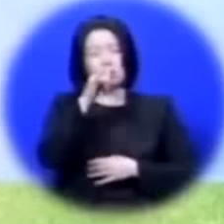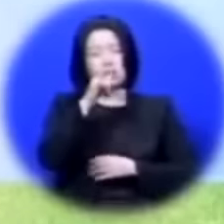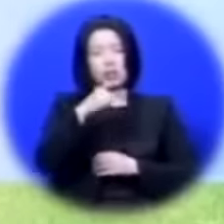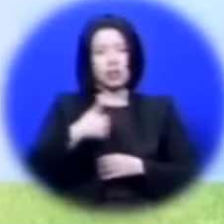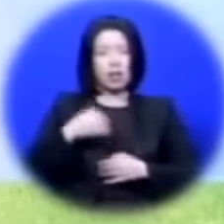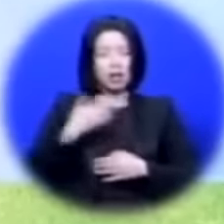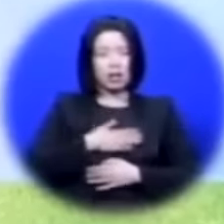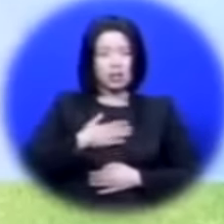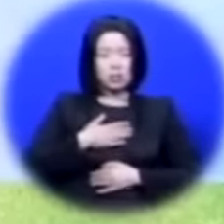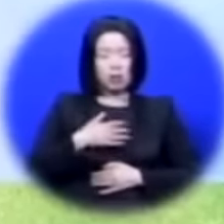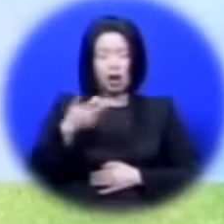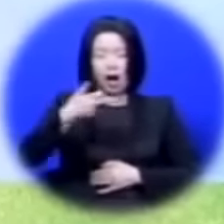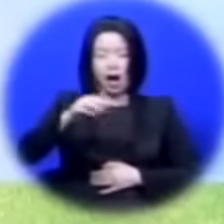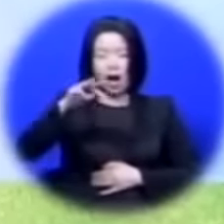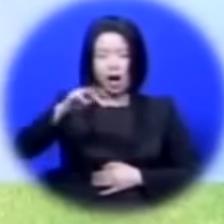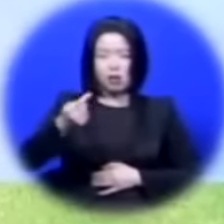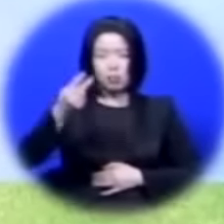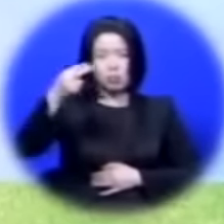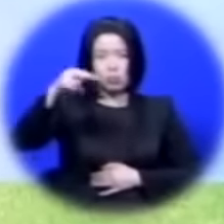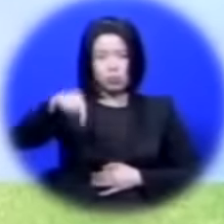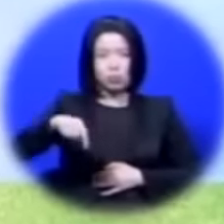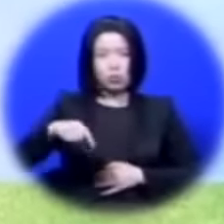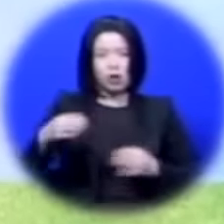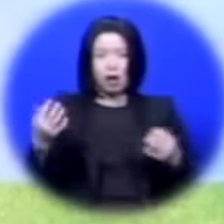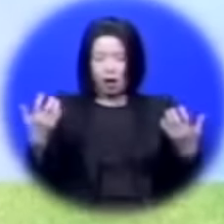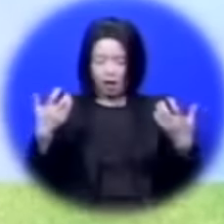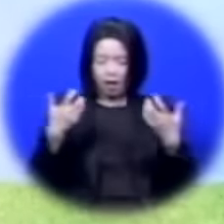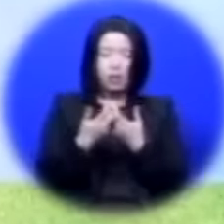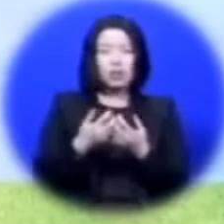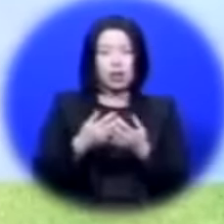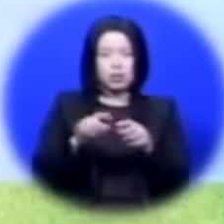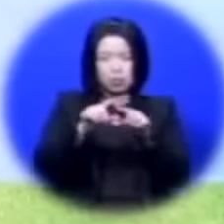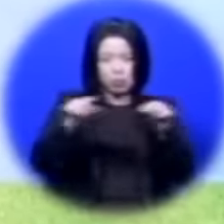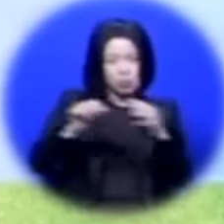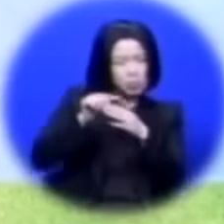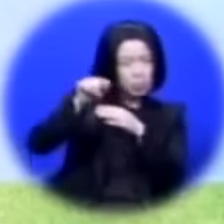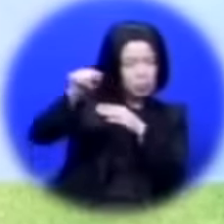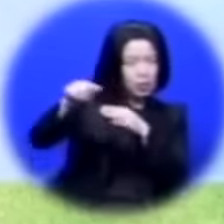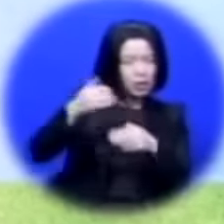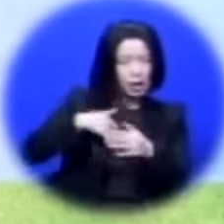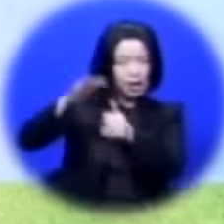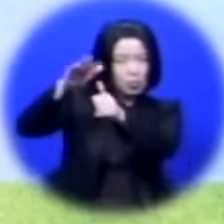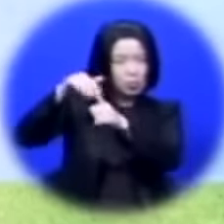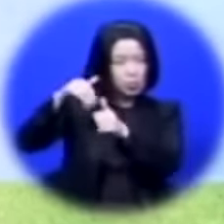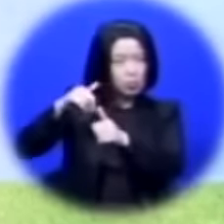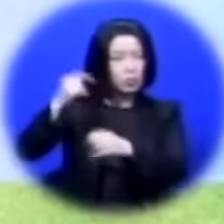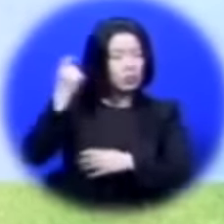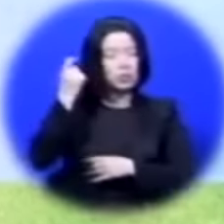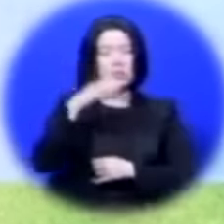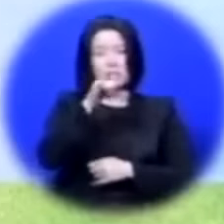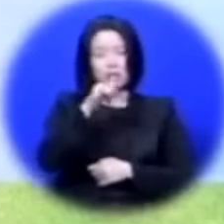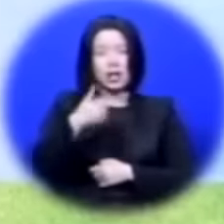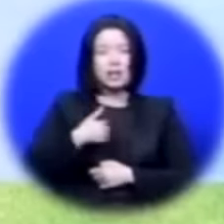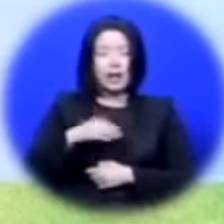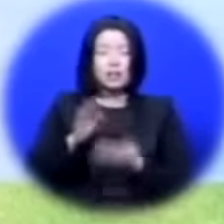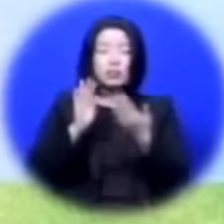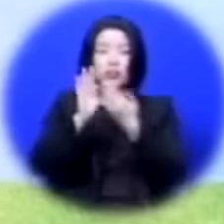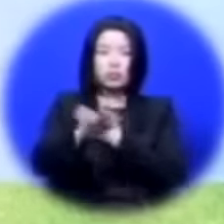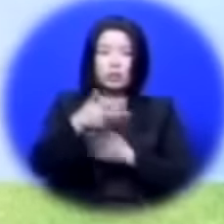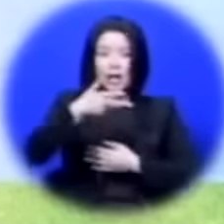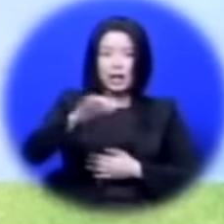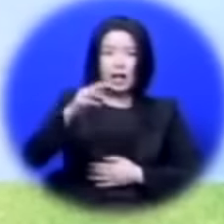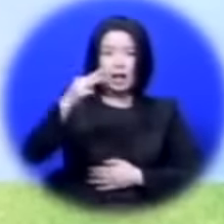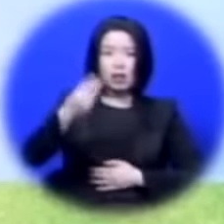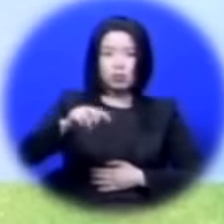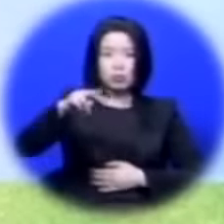카루소 가득 차 있었다 저 지평선 넘어 나를 부르는 소리가 들렸다는 그이 카루소게